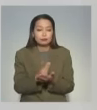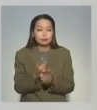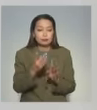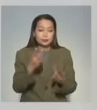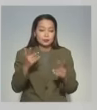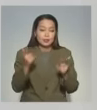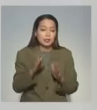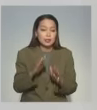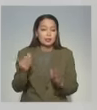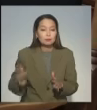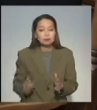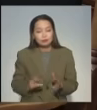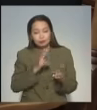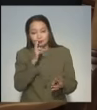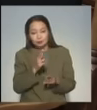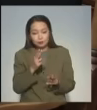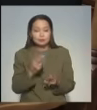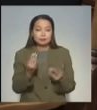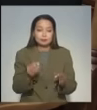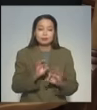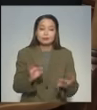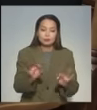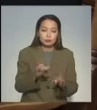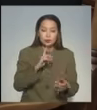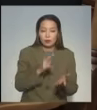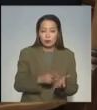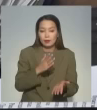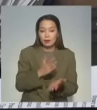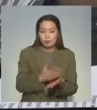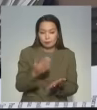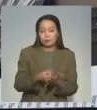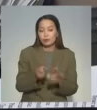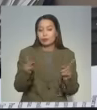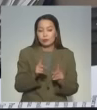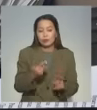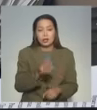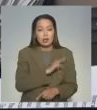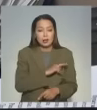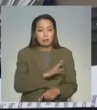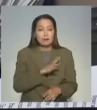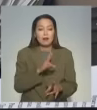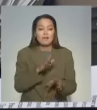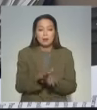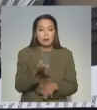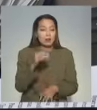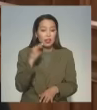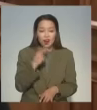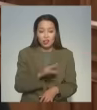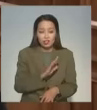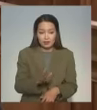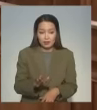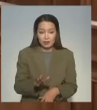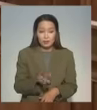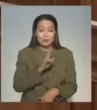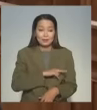с претензиями подрядчика о предвзятом к ним отношении. Они настаивают на том, что работы были выполнены некачественно.